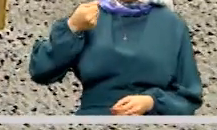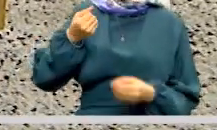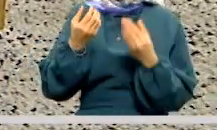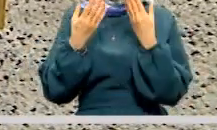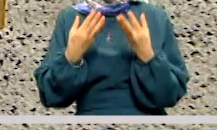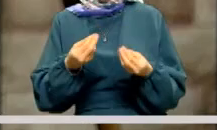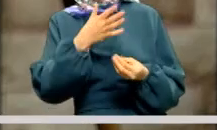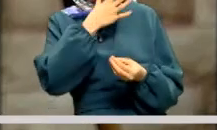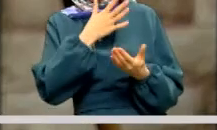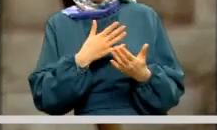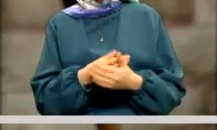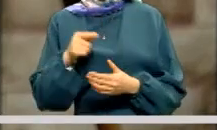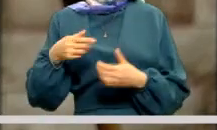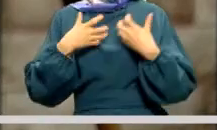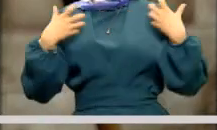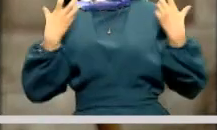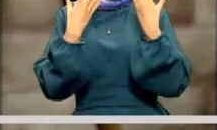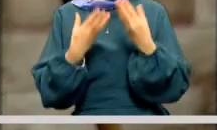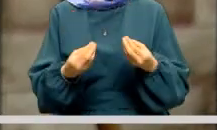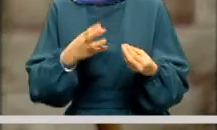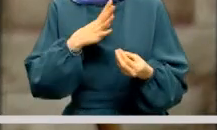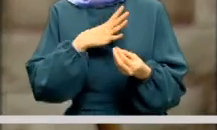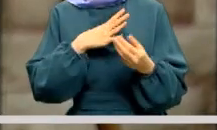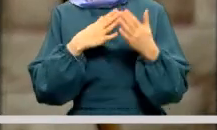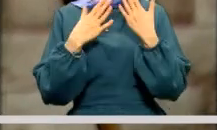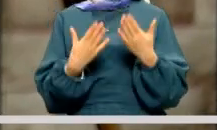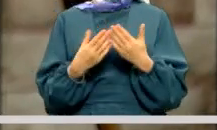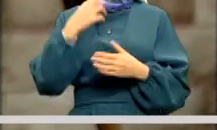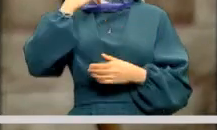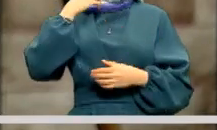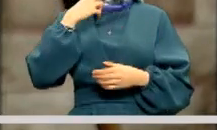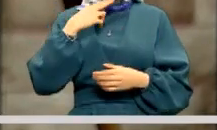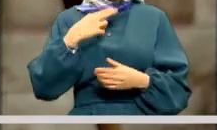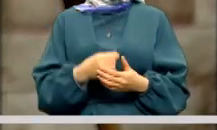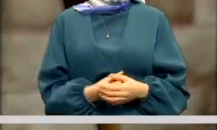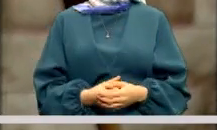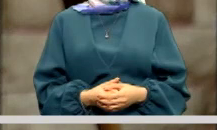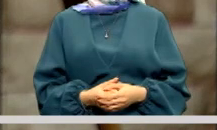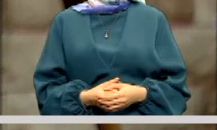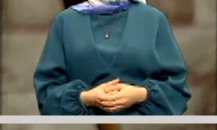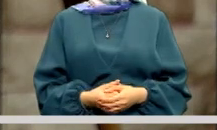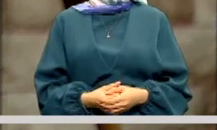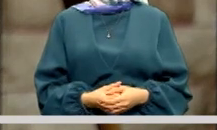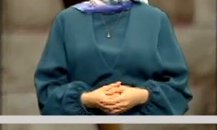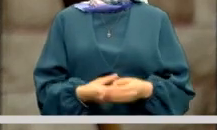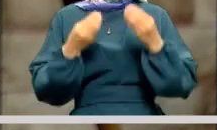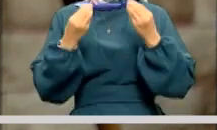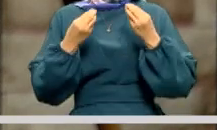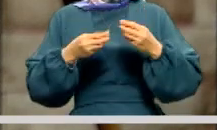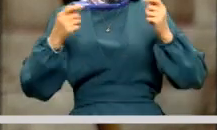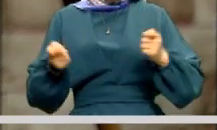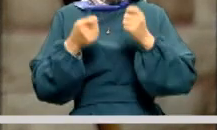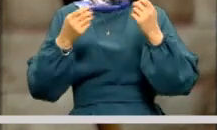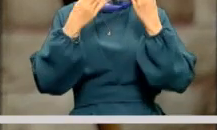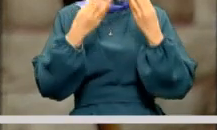şahit oluyorum ya Bu bir güvendir Aslında ahlaklı ya da güzel işler ile muhatap olmak